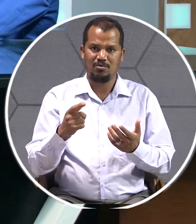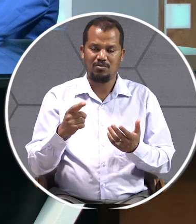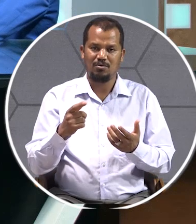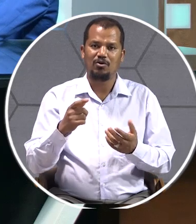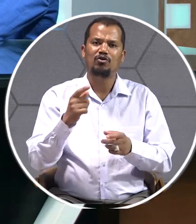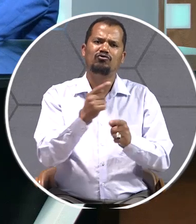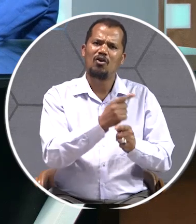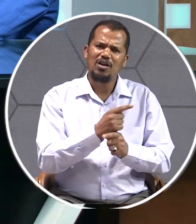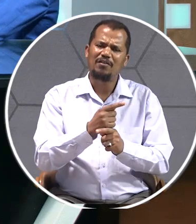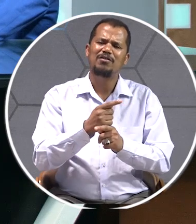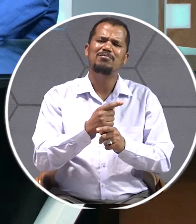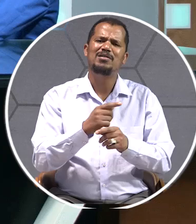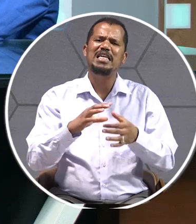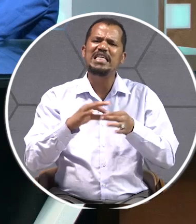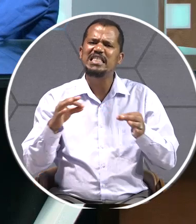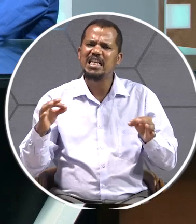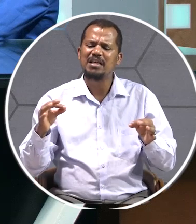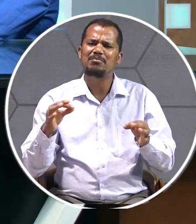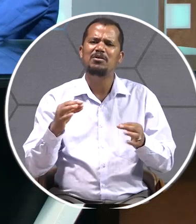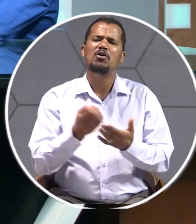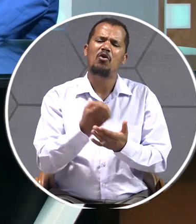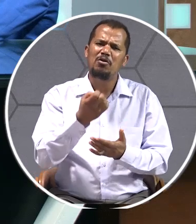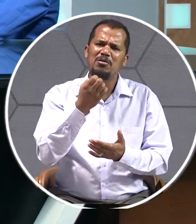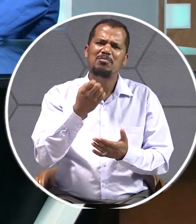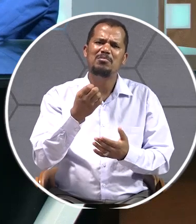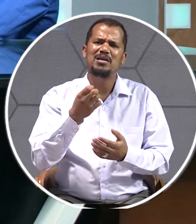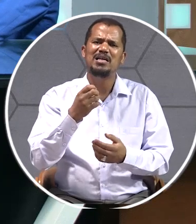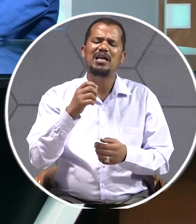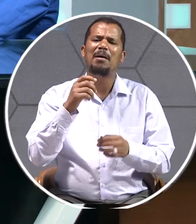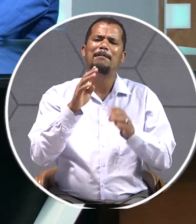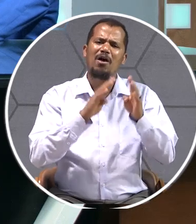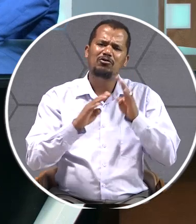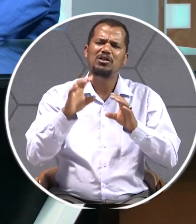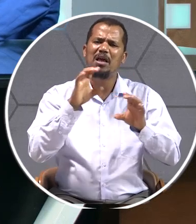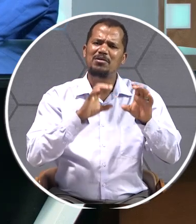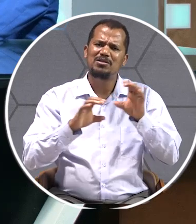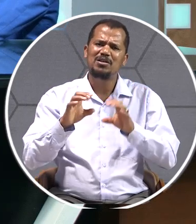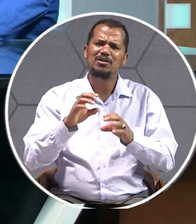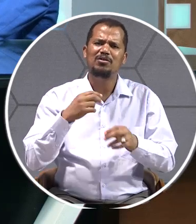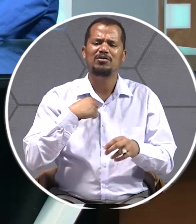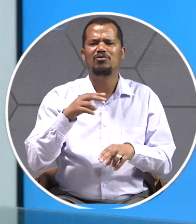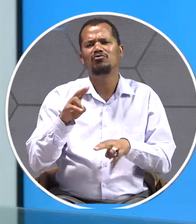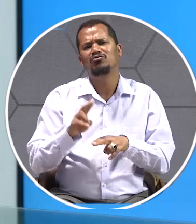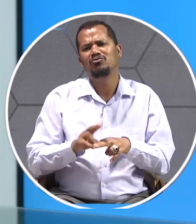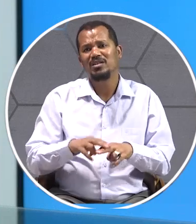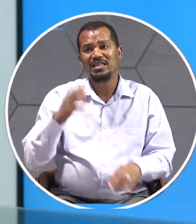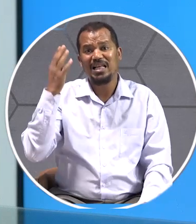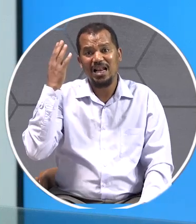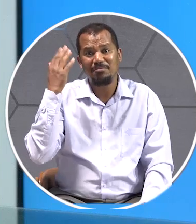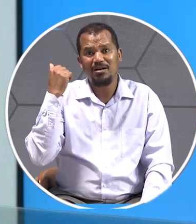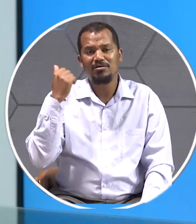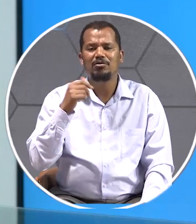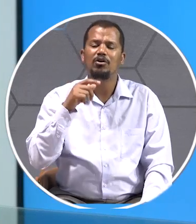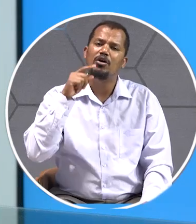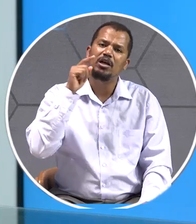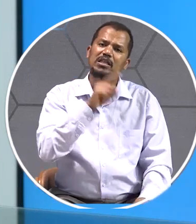geography, history, economics, statistics, biology, chemistry يعني كوتش أبلان سلانبر السمغا